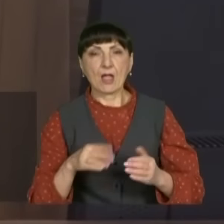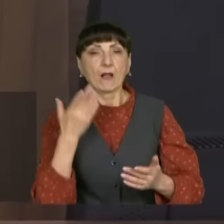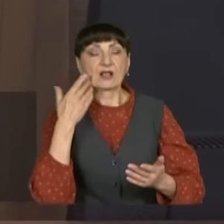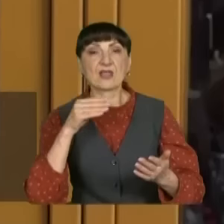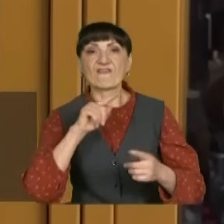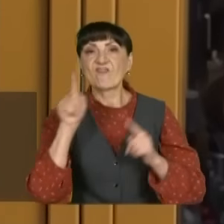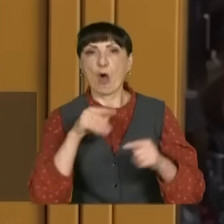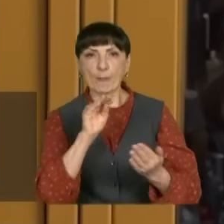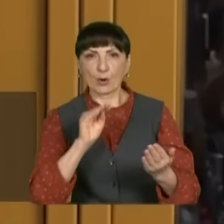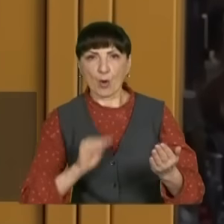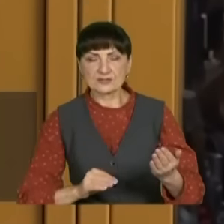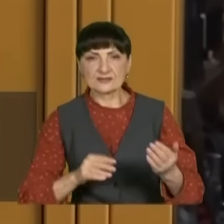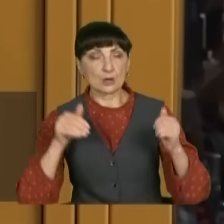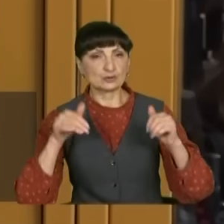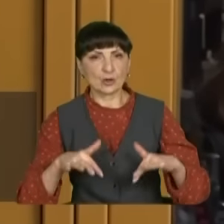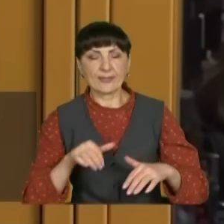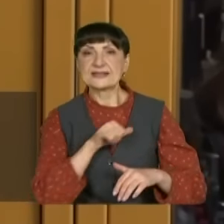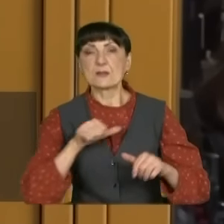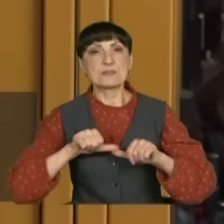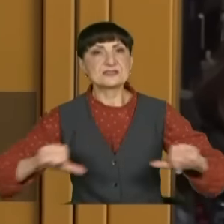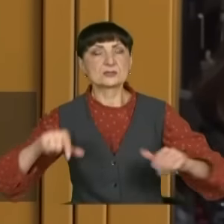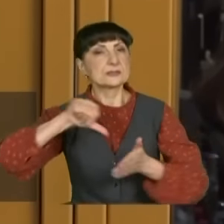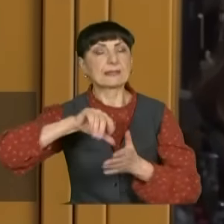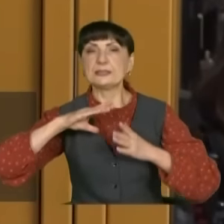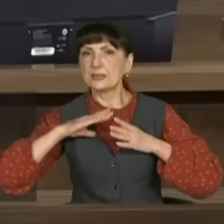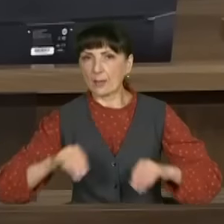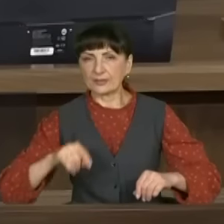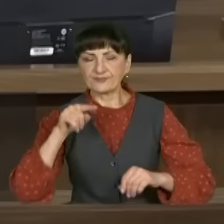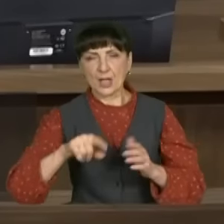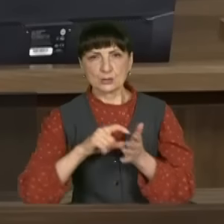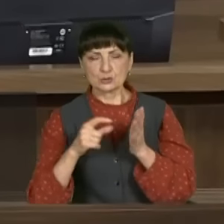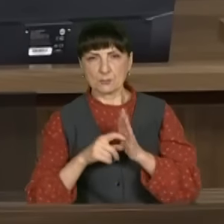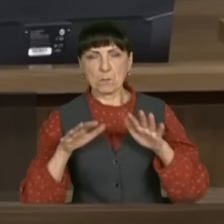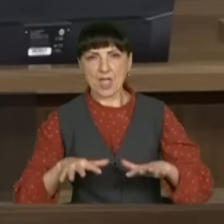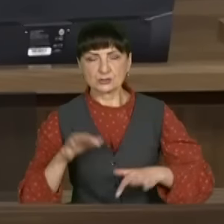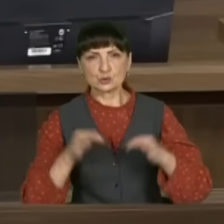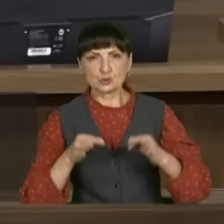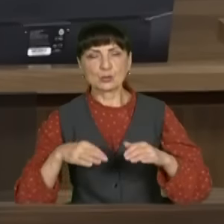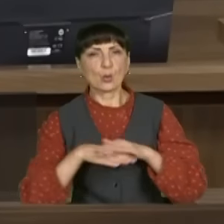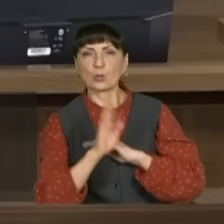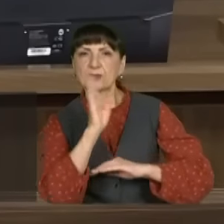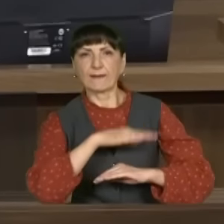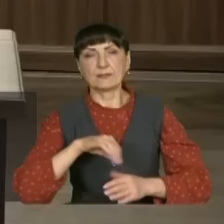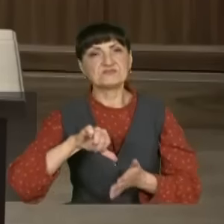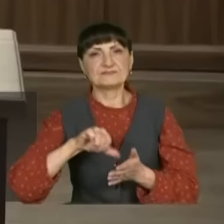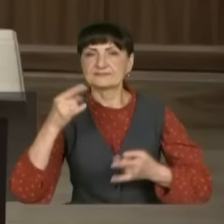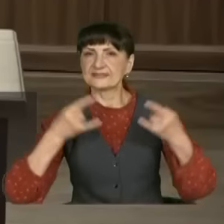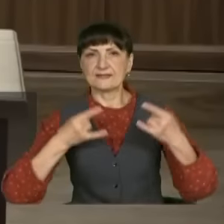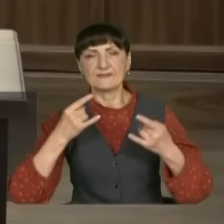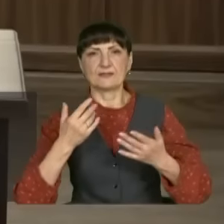вопросов для вынесения вердикта самих присяжных не было из зала судебного заседания также удалили представителей